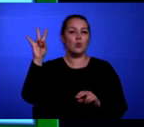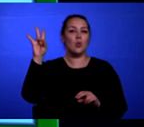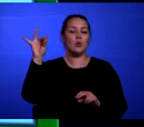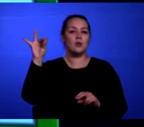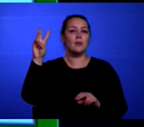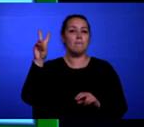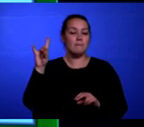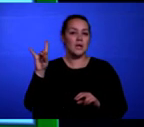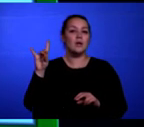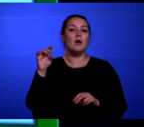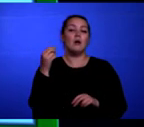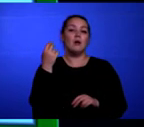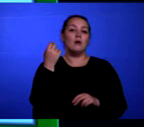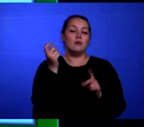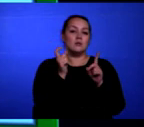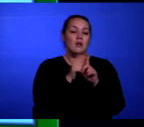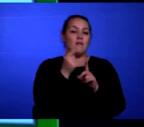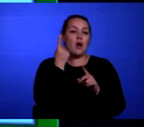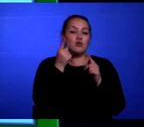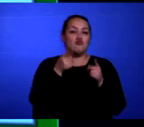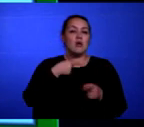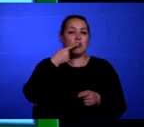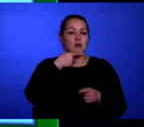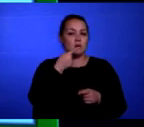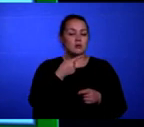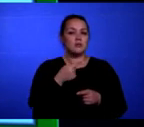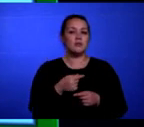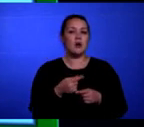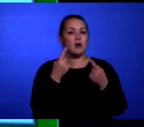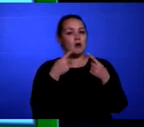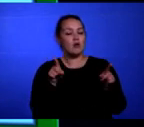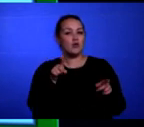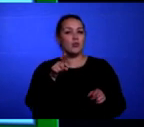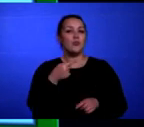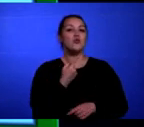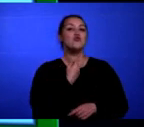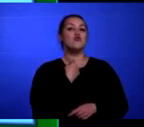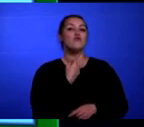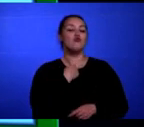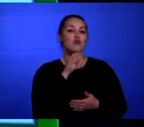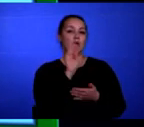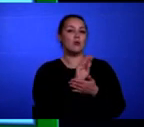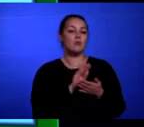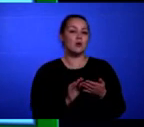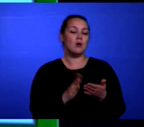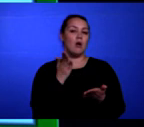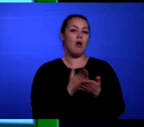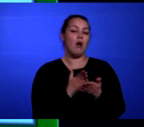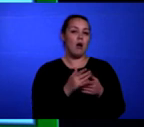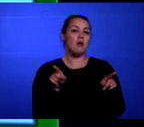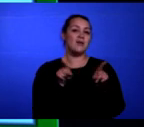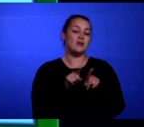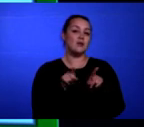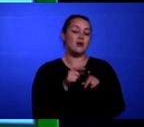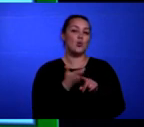одной части речи различаются по звучанию и написанию имеют одинаковое или